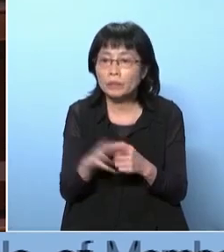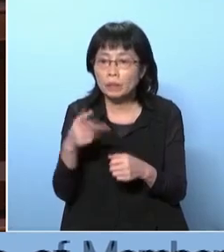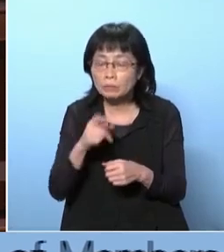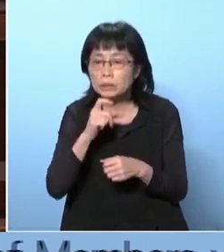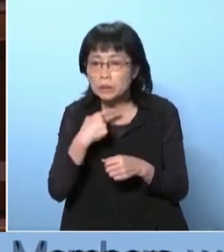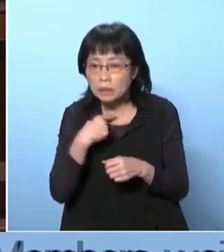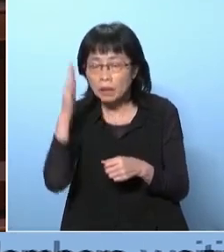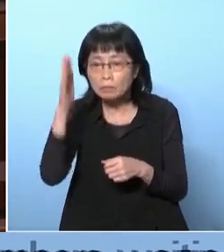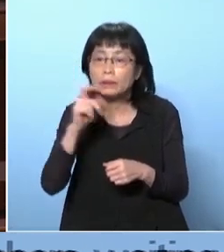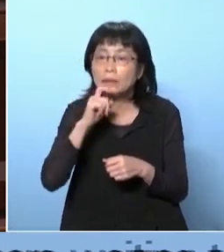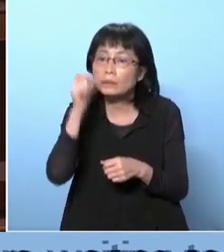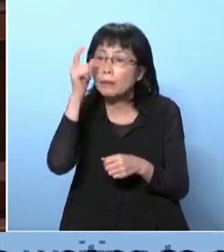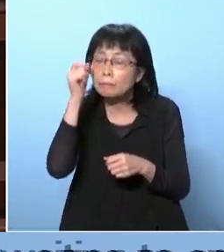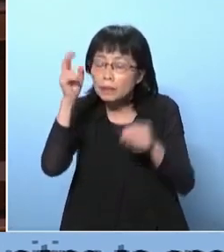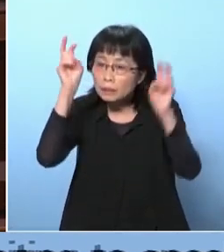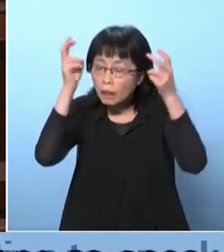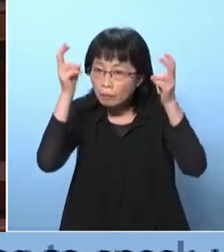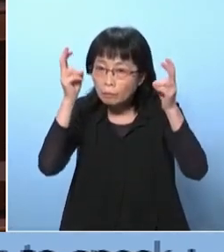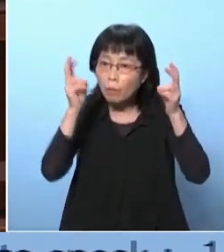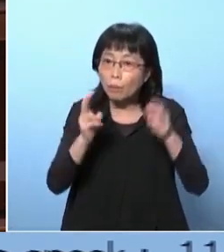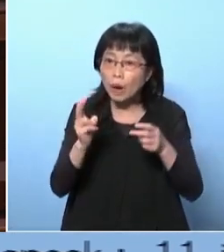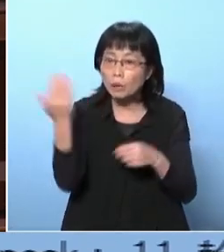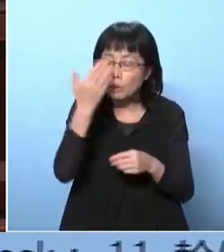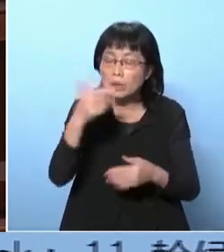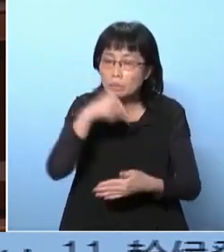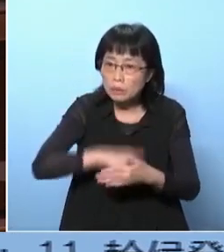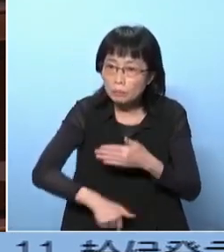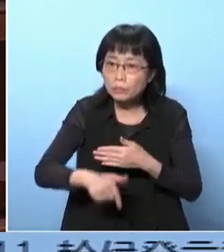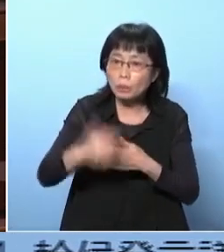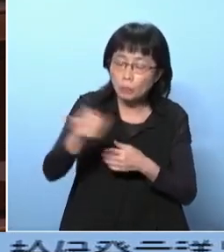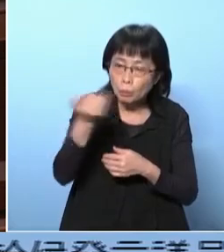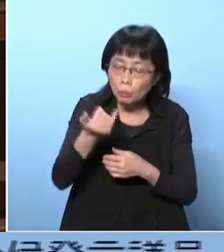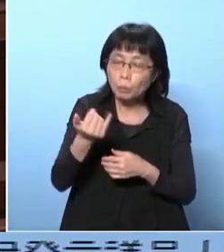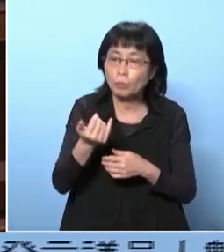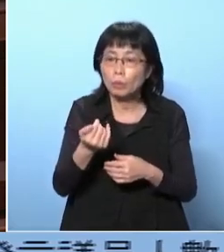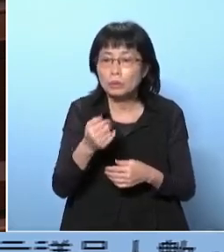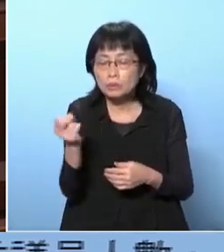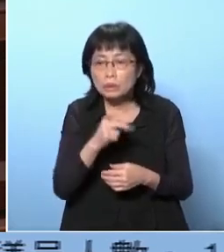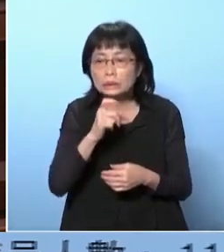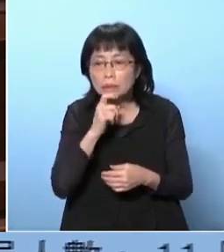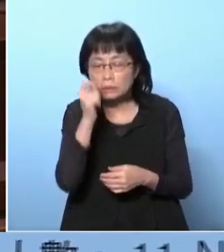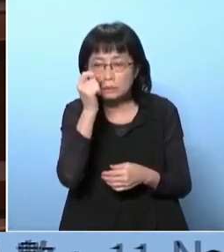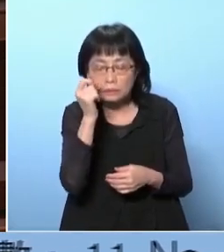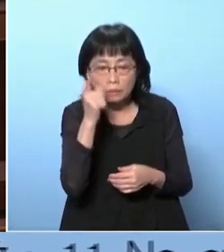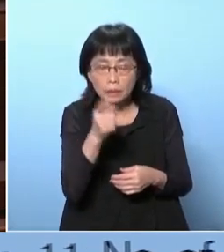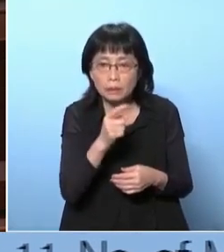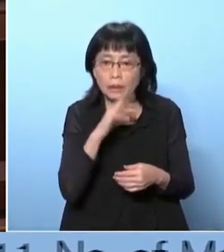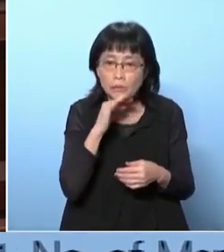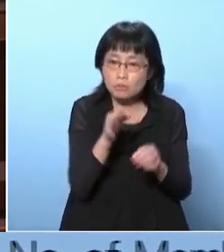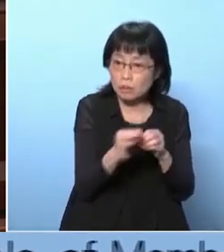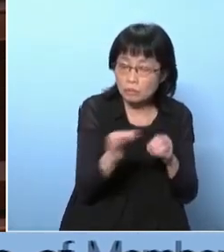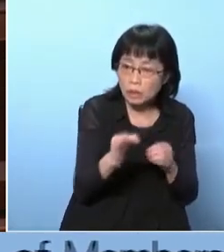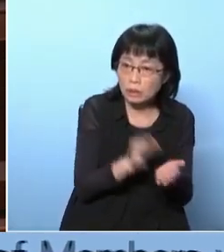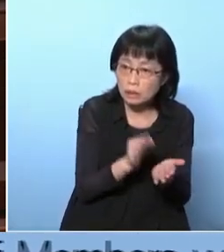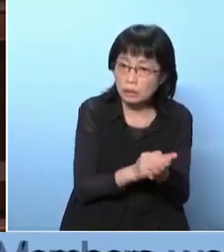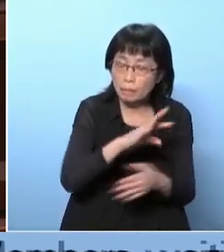多特色主題的旅遊深度遊的行程和旅遊產品。其中與離島旅遊相關的地點包